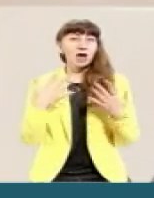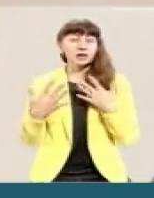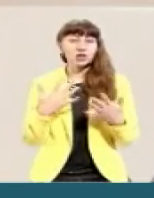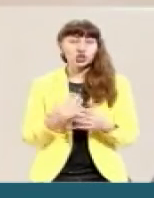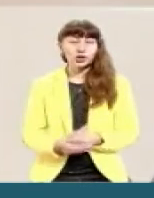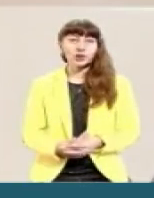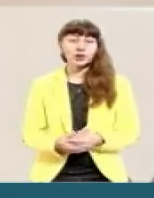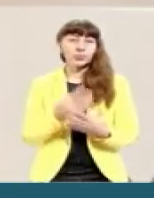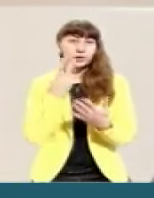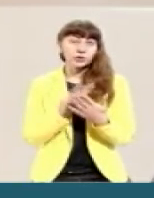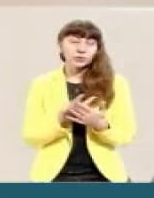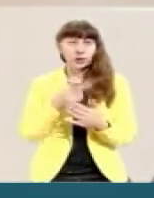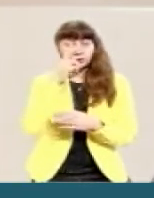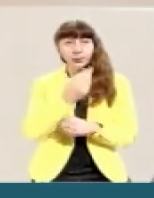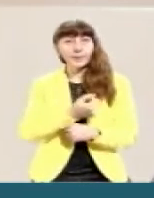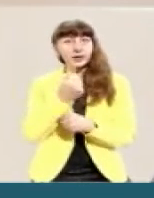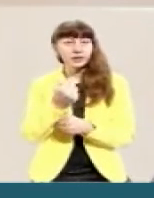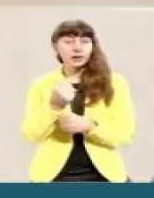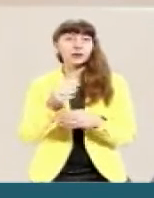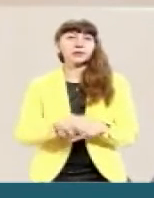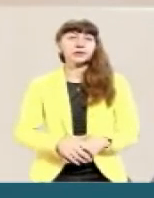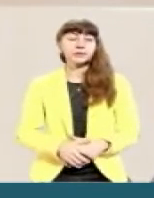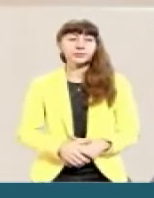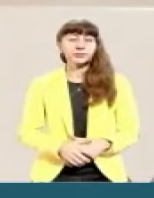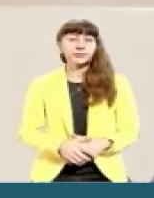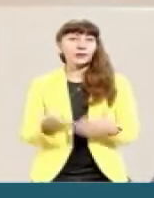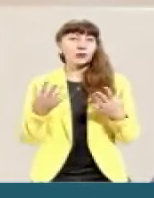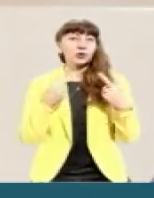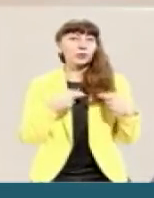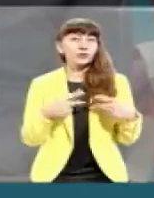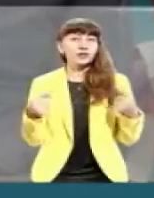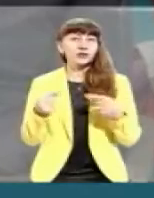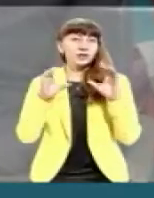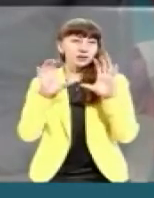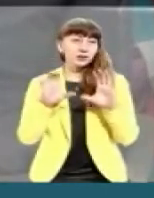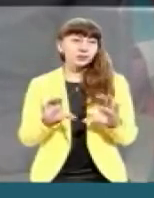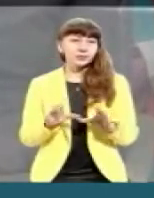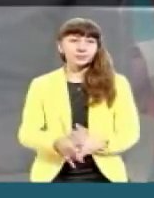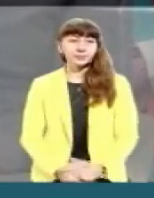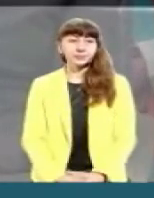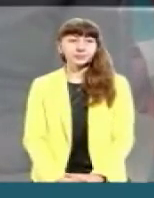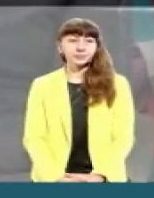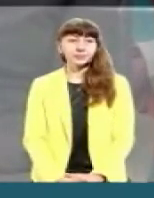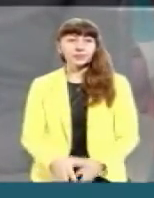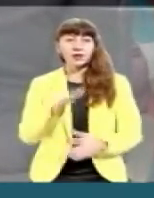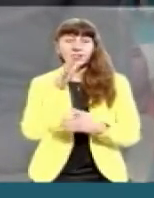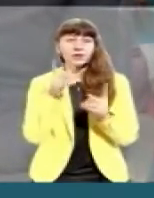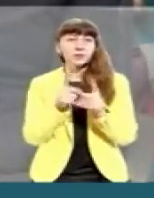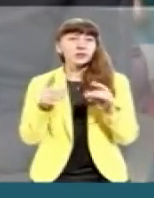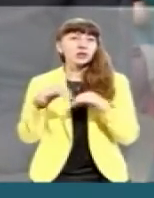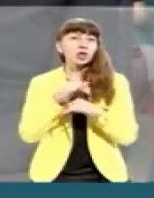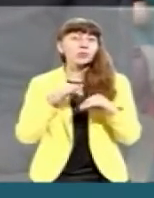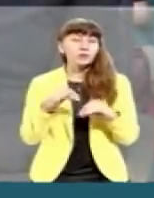бизнес субъектілері үшін мемлекеттік қолдау бойынша түрлі шаралар көзделген. Кездесу барысында бірқатар мәселелер